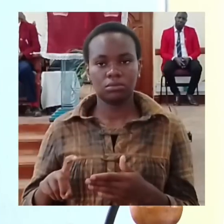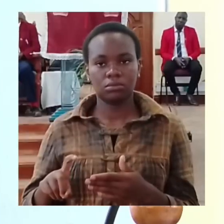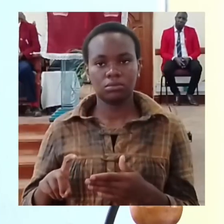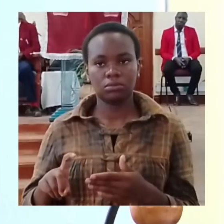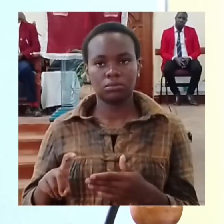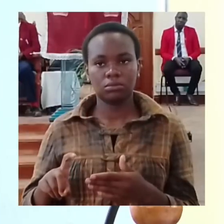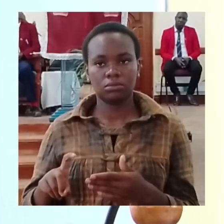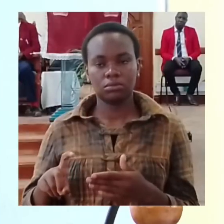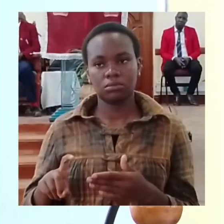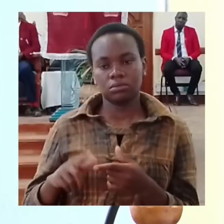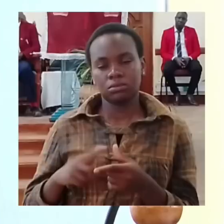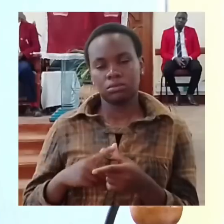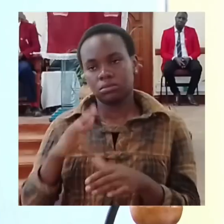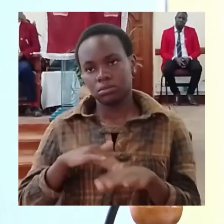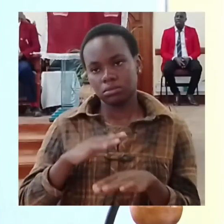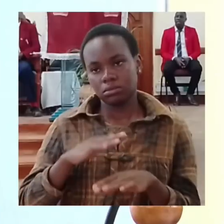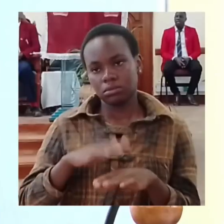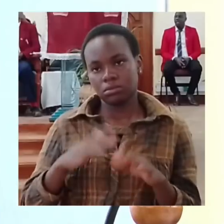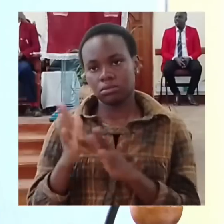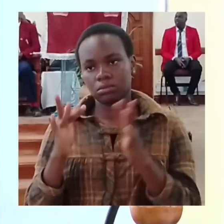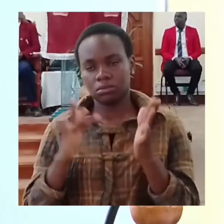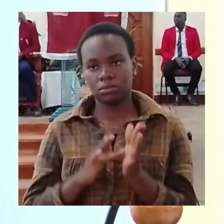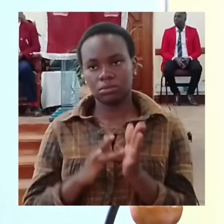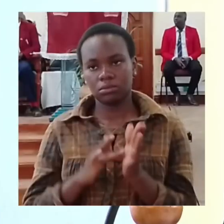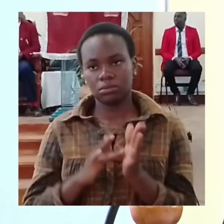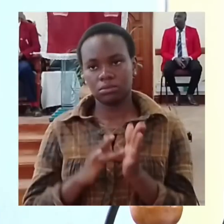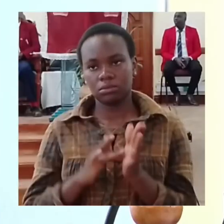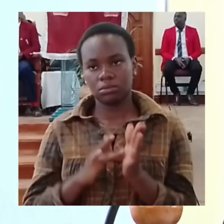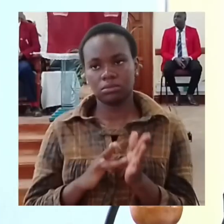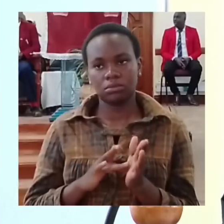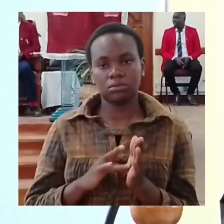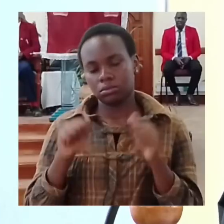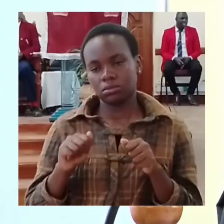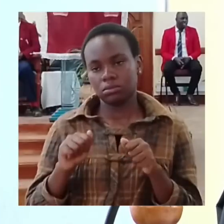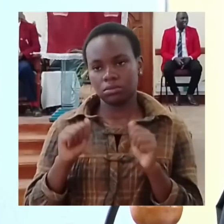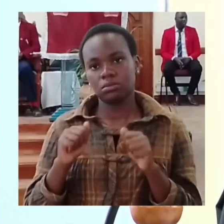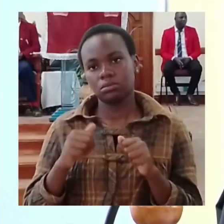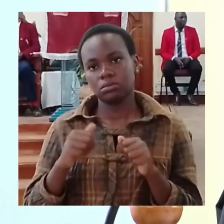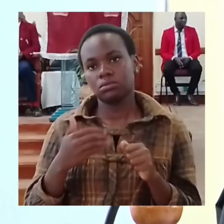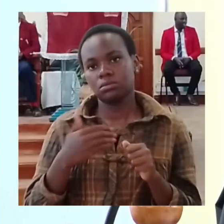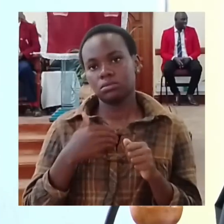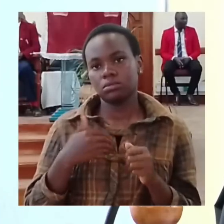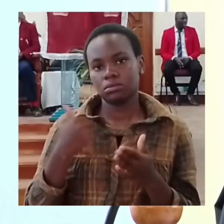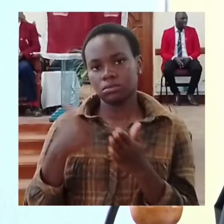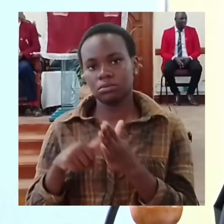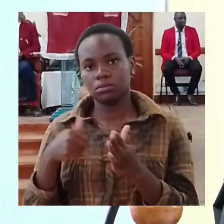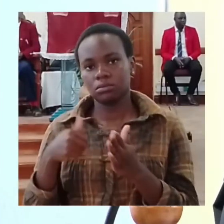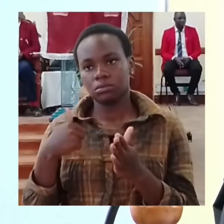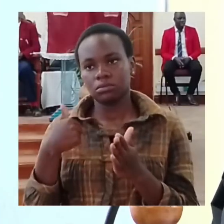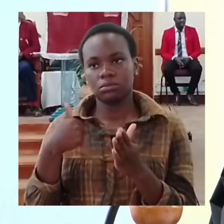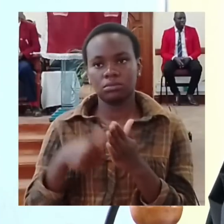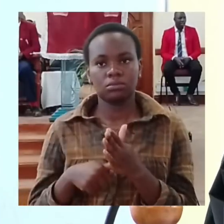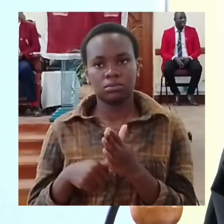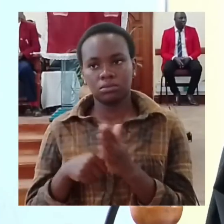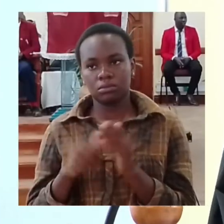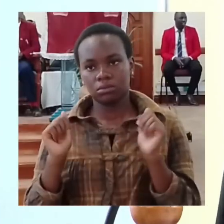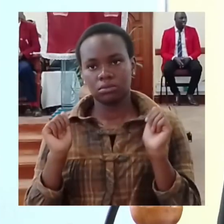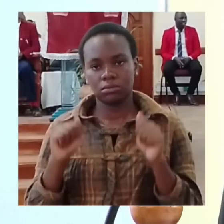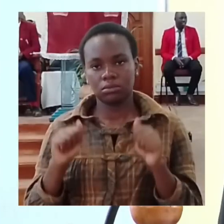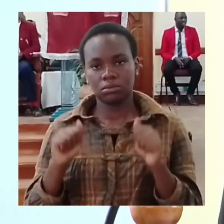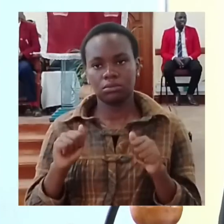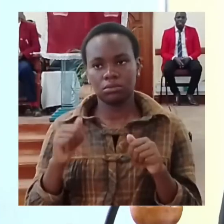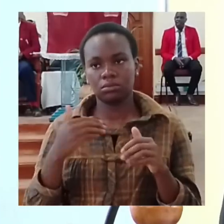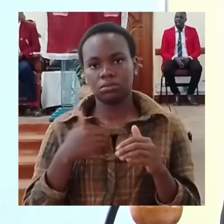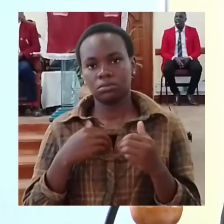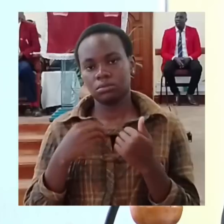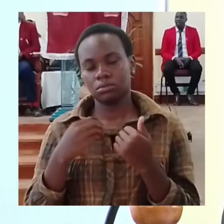na nie ngukaira Ngai riria ndi munyamaru, na